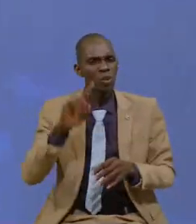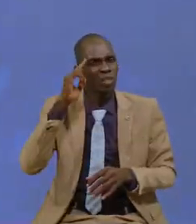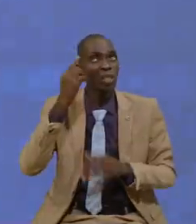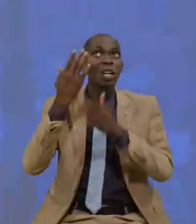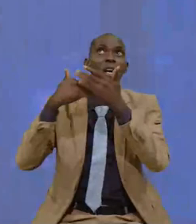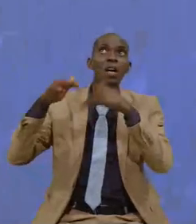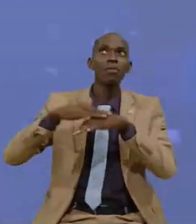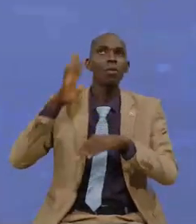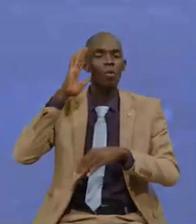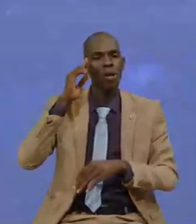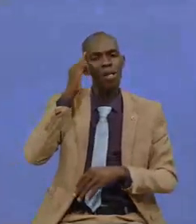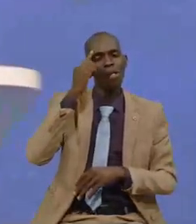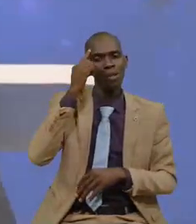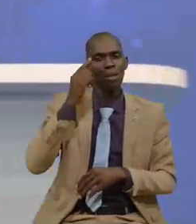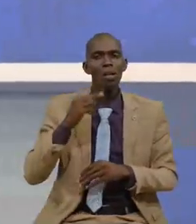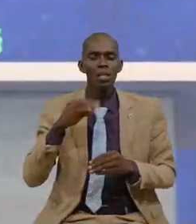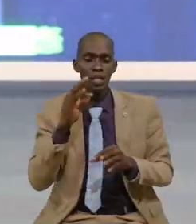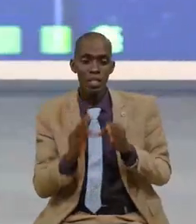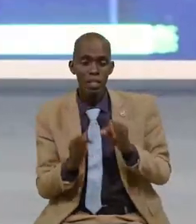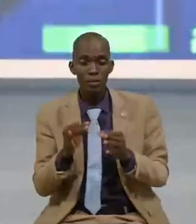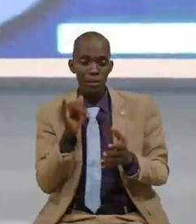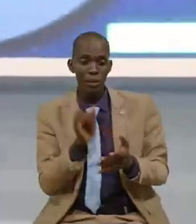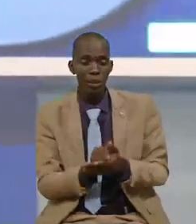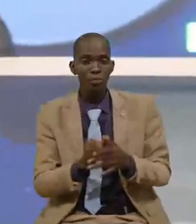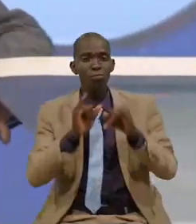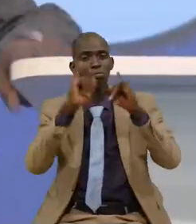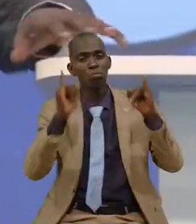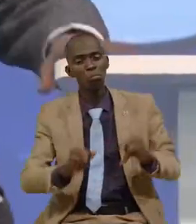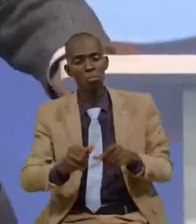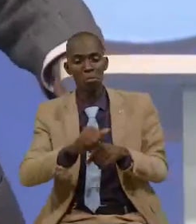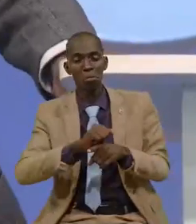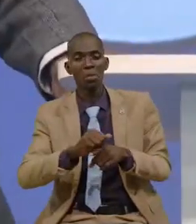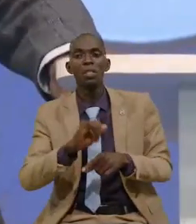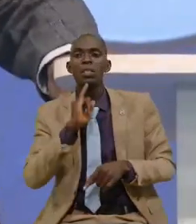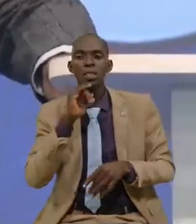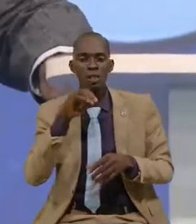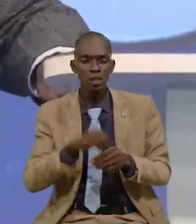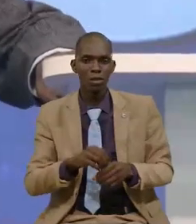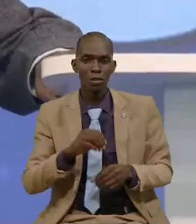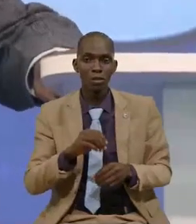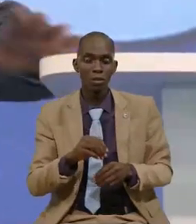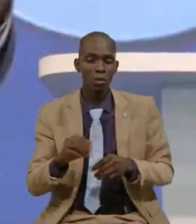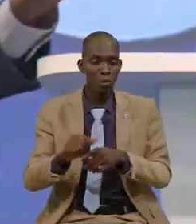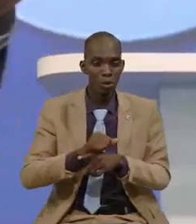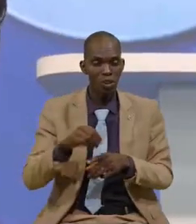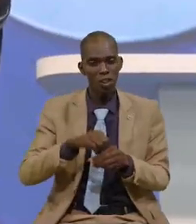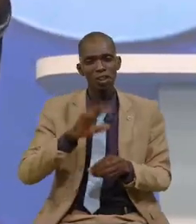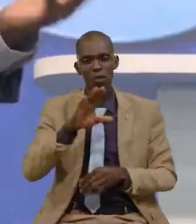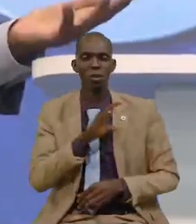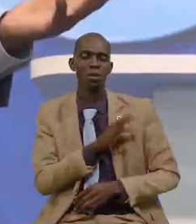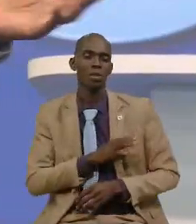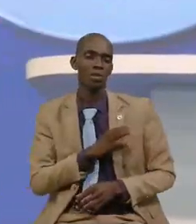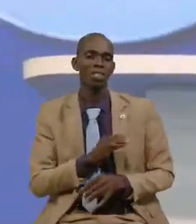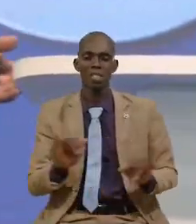alors que pensez-vous que le ciel aura en vue? Et s'il y a dans vos pratiques, dans